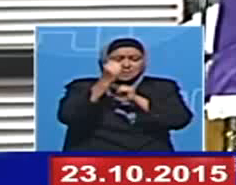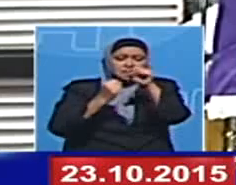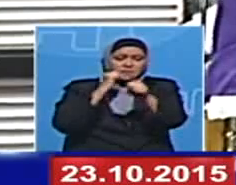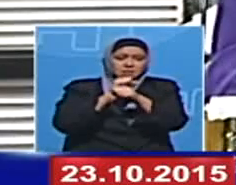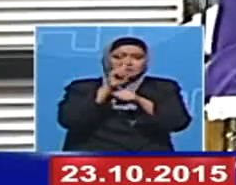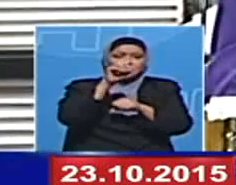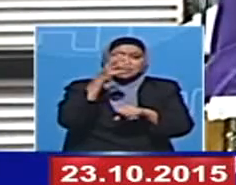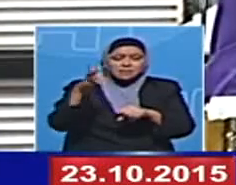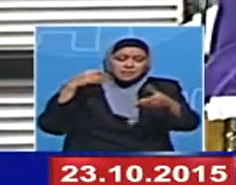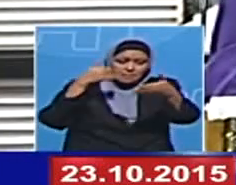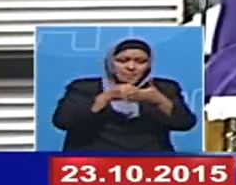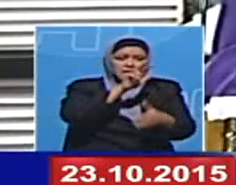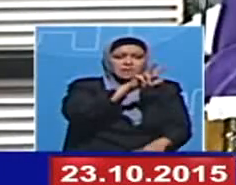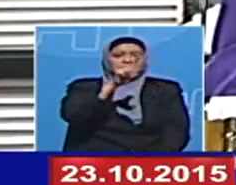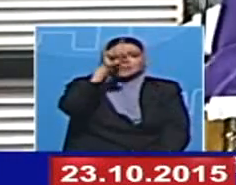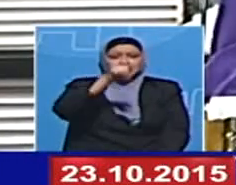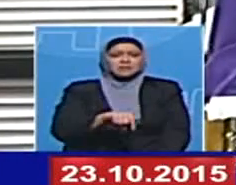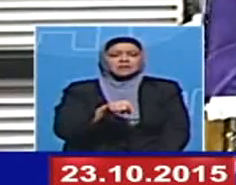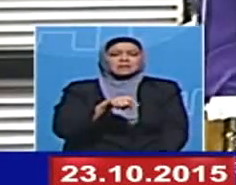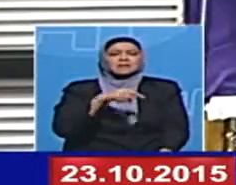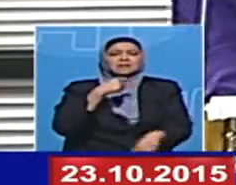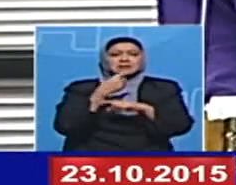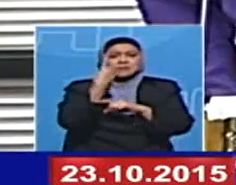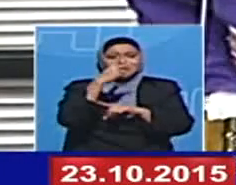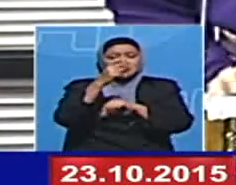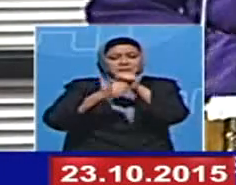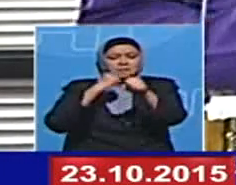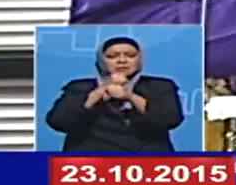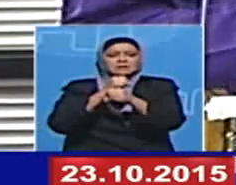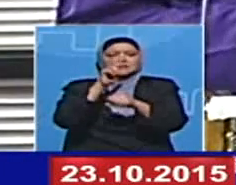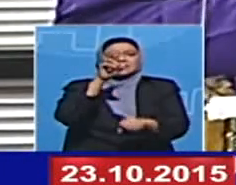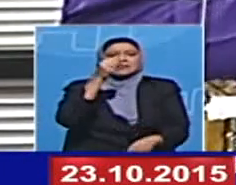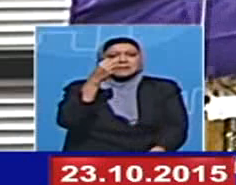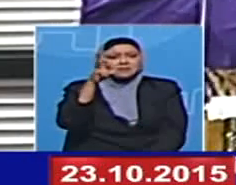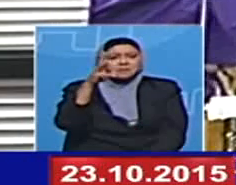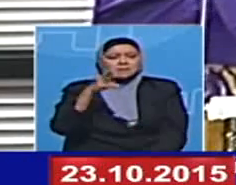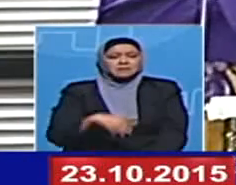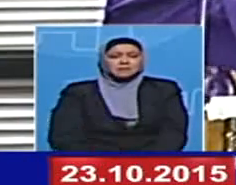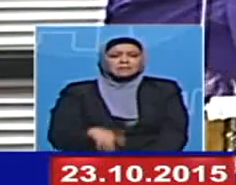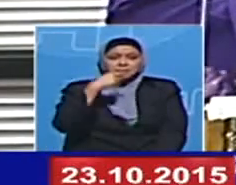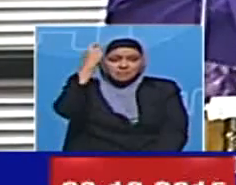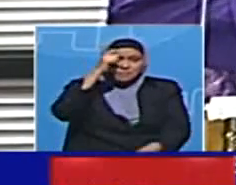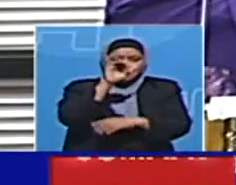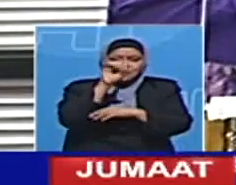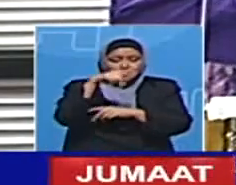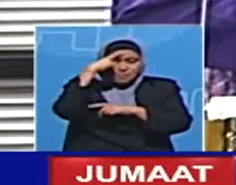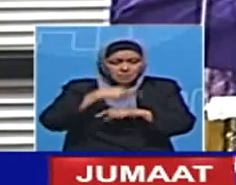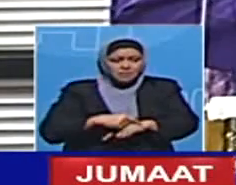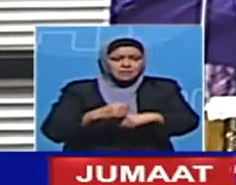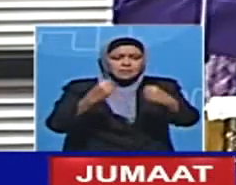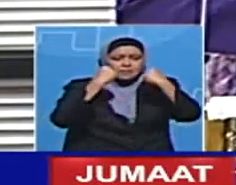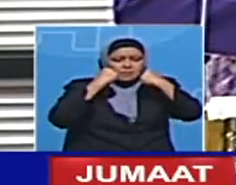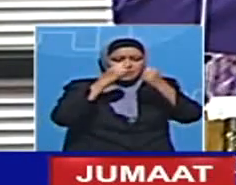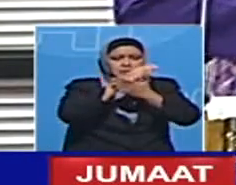31 disember 2016 tuan yang di-pertua seterusnya bagi memantapkan struktur